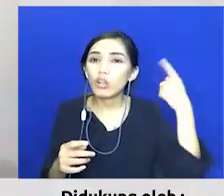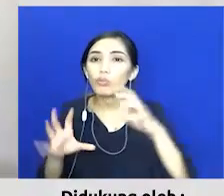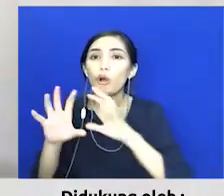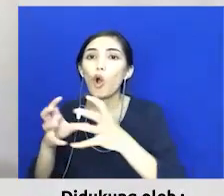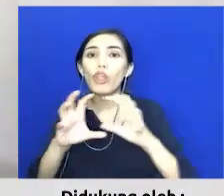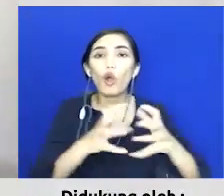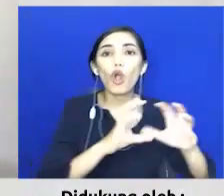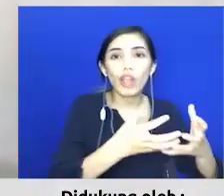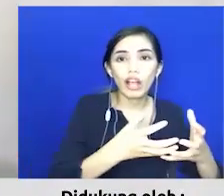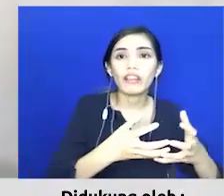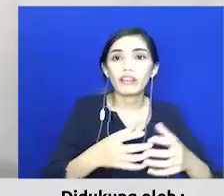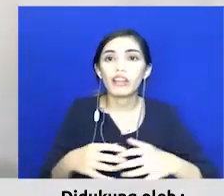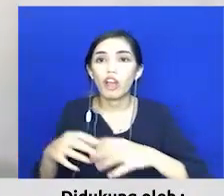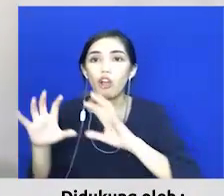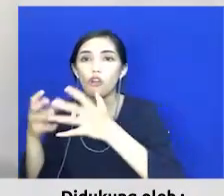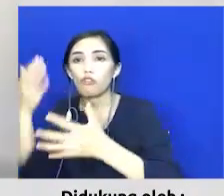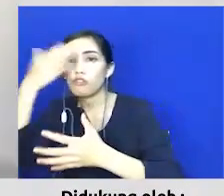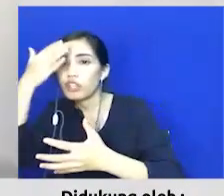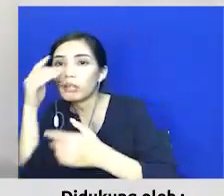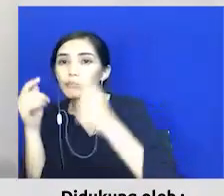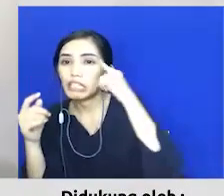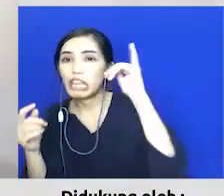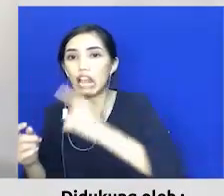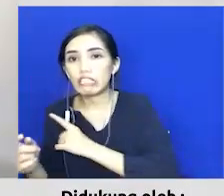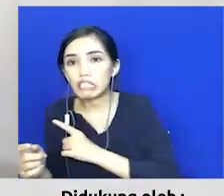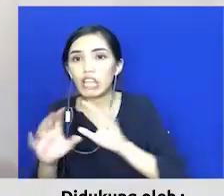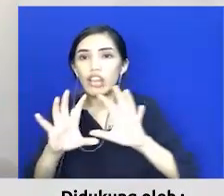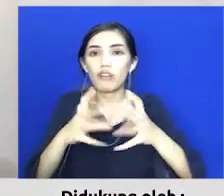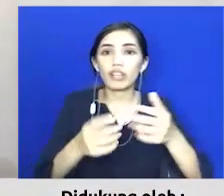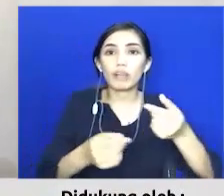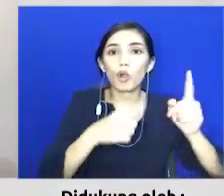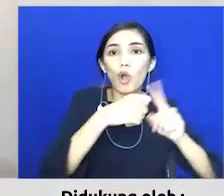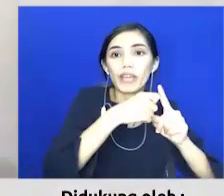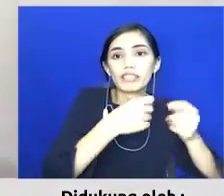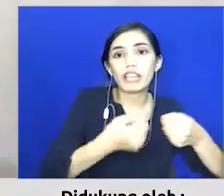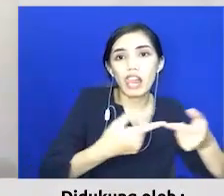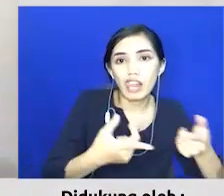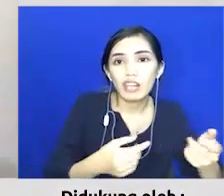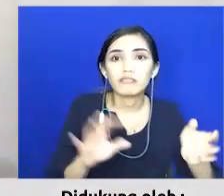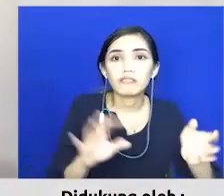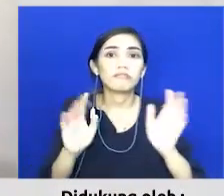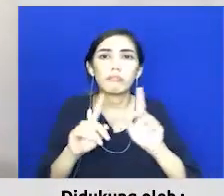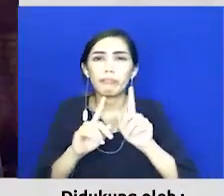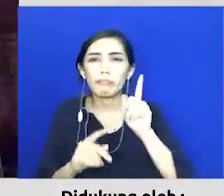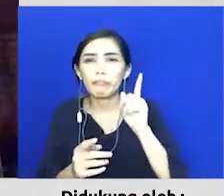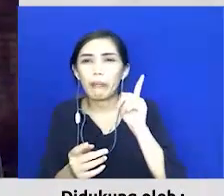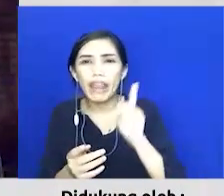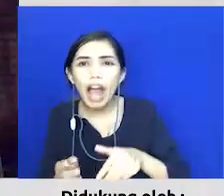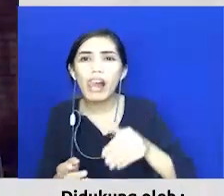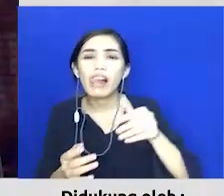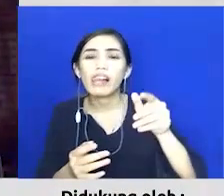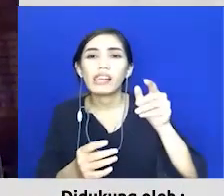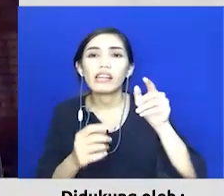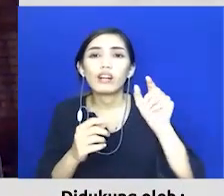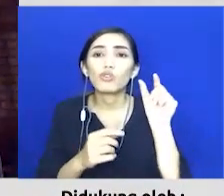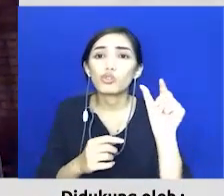pendahulu sebenarnya sudah mengajarkan itu tidak bisa dipisahkan antara idealisme dengan sikap-sikap pemahaman terhadap aspek